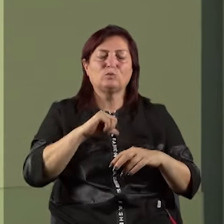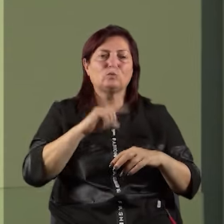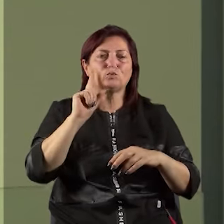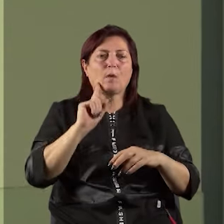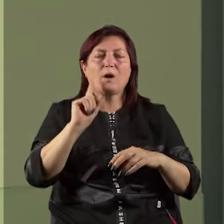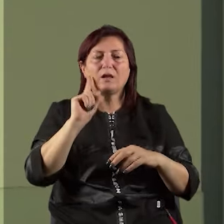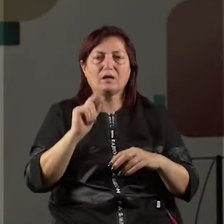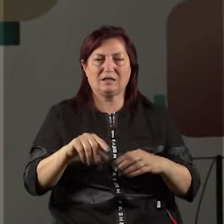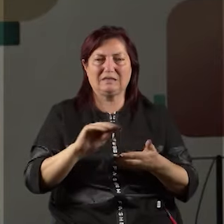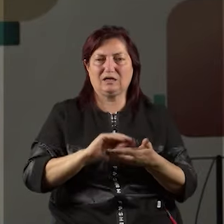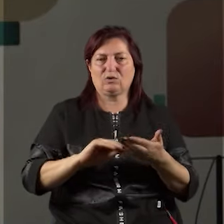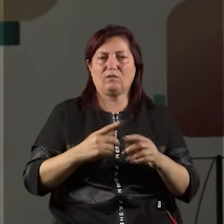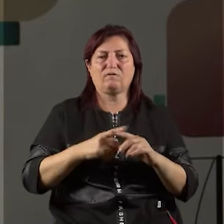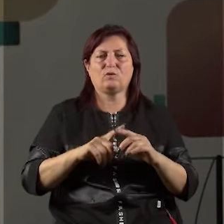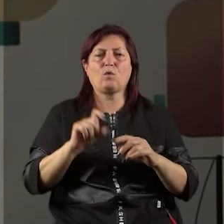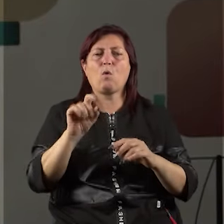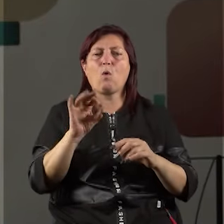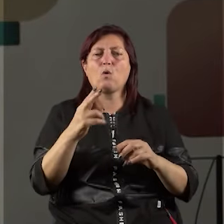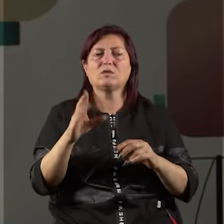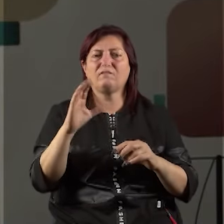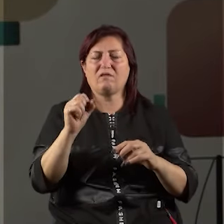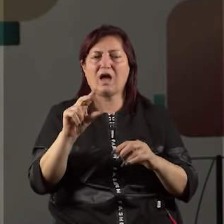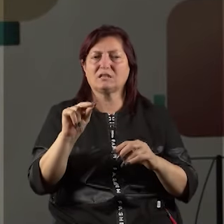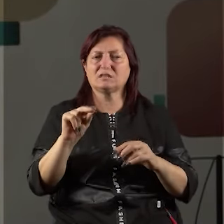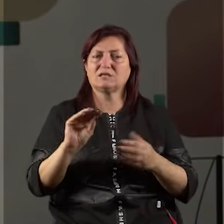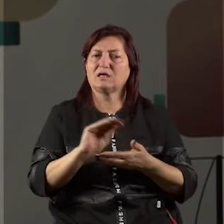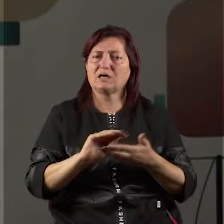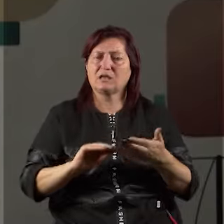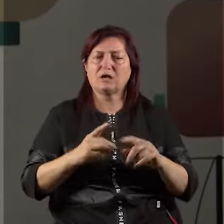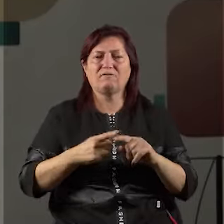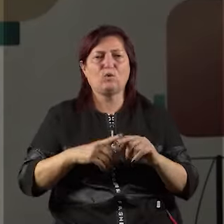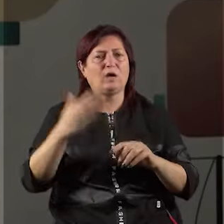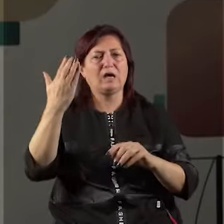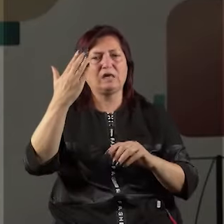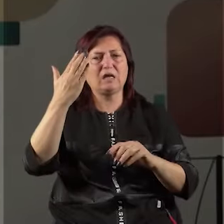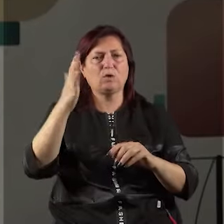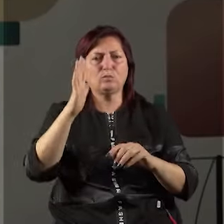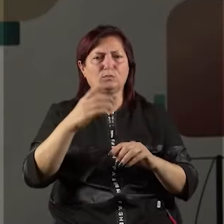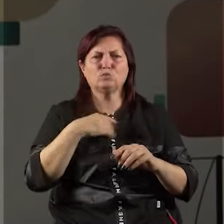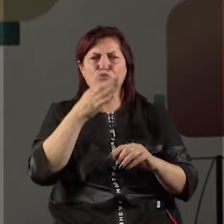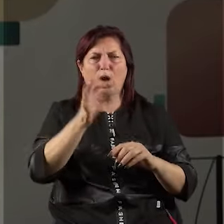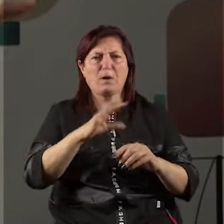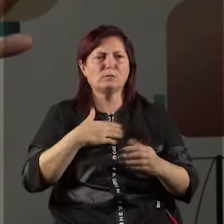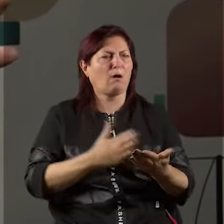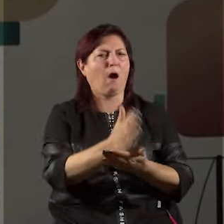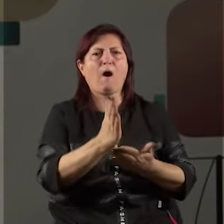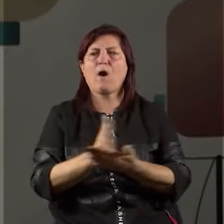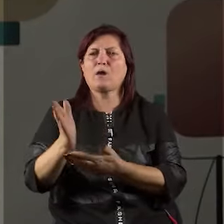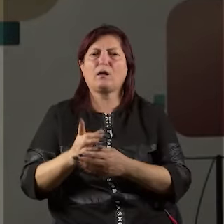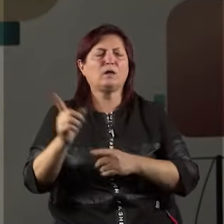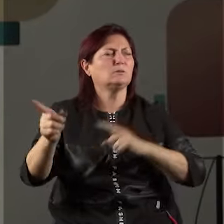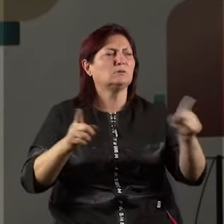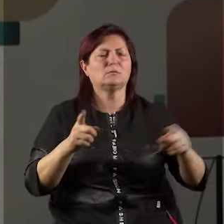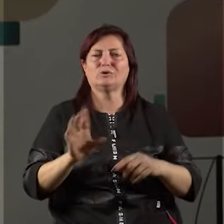գրողին, որոնք հոդվածներ են գրում, որոնք ելույթներ են ունենում, տարբեր, ես չեմ ասում քաղաքական, այսինչ ճյուղի, այնինչ ճյուղի,